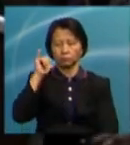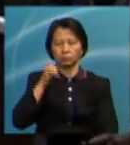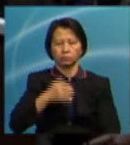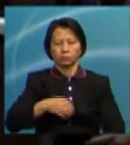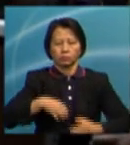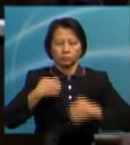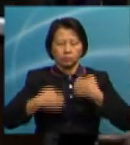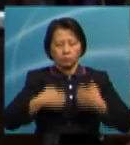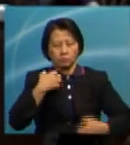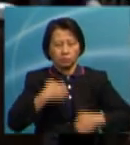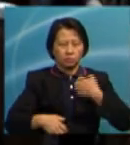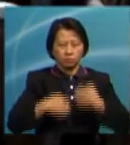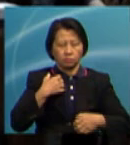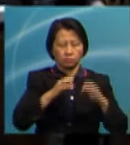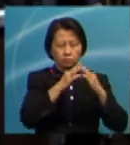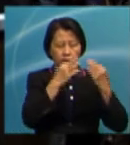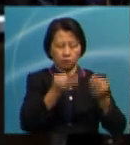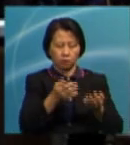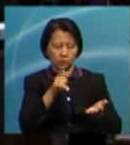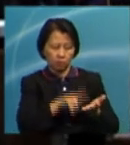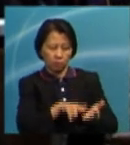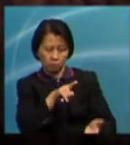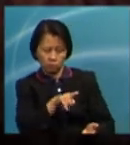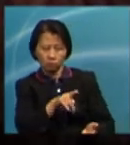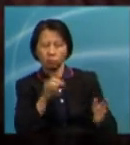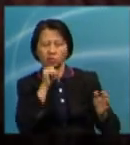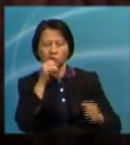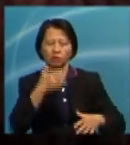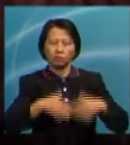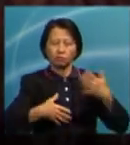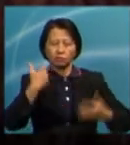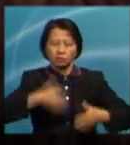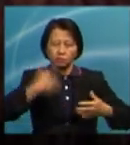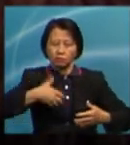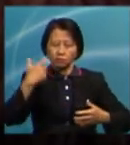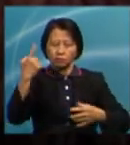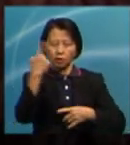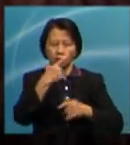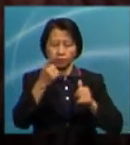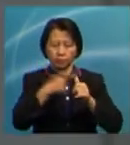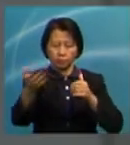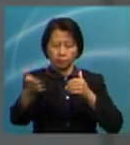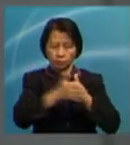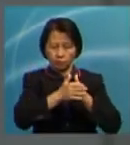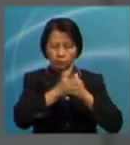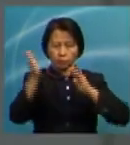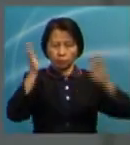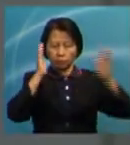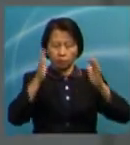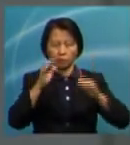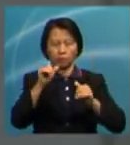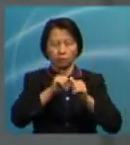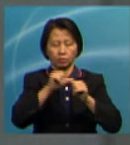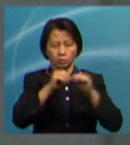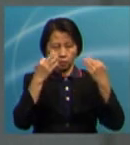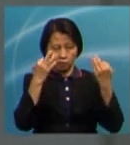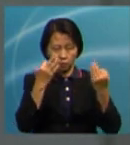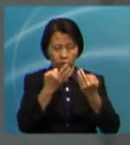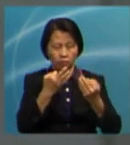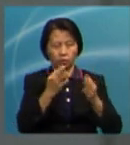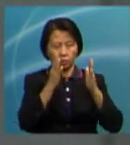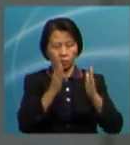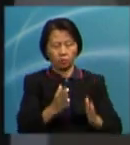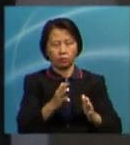emosi anggota keluarga berkenaan dilaporkan tidak stabil pada hari pertama mereka tiba di negara ini Setiap keluarga penumpang